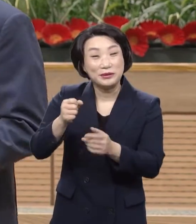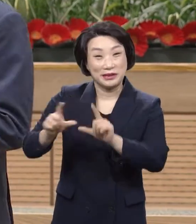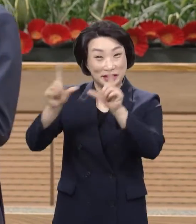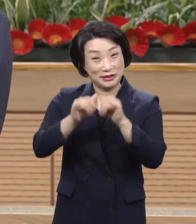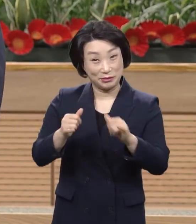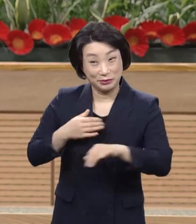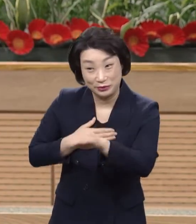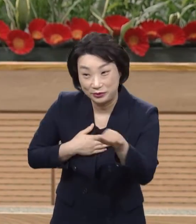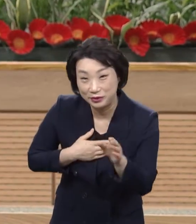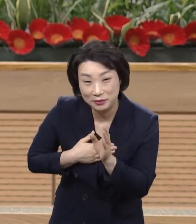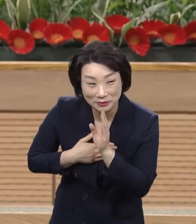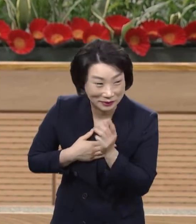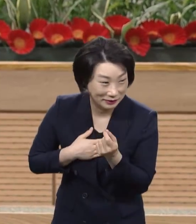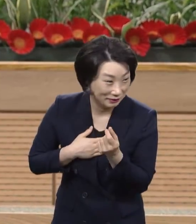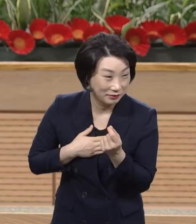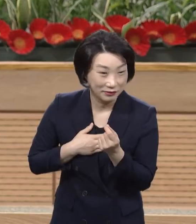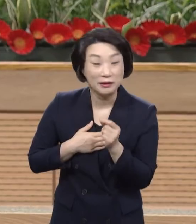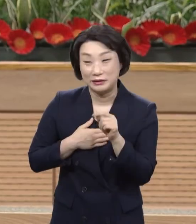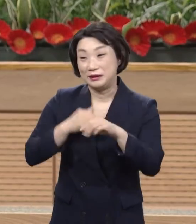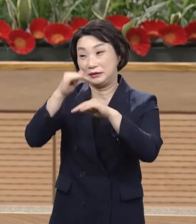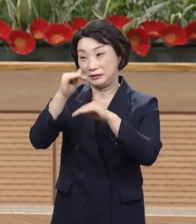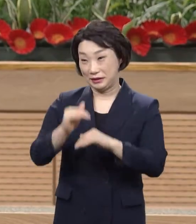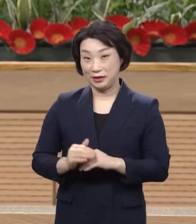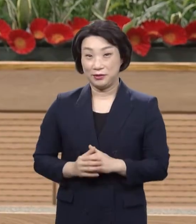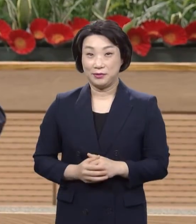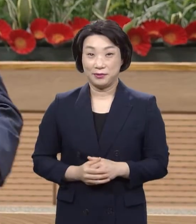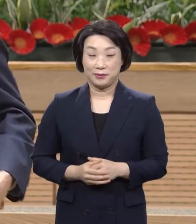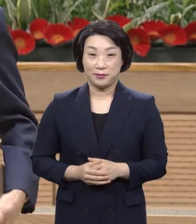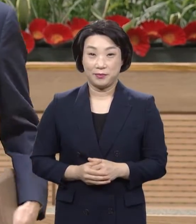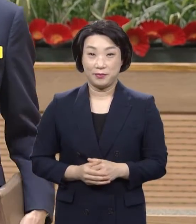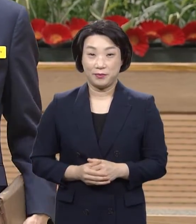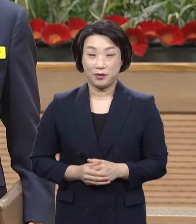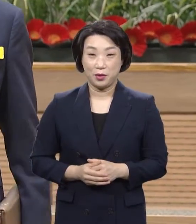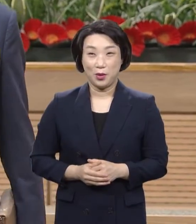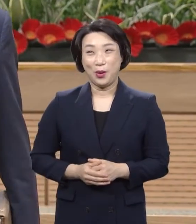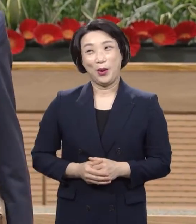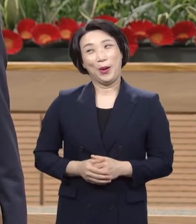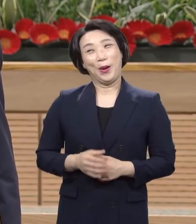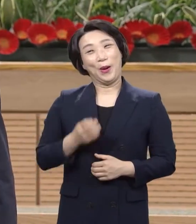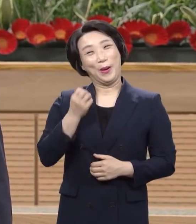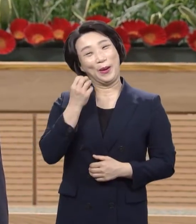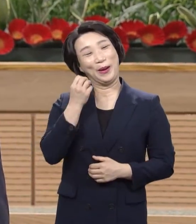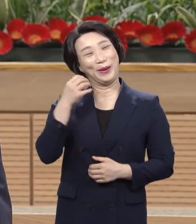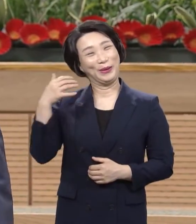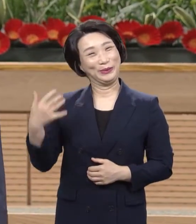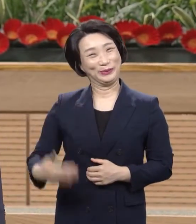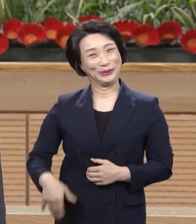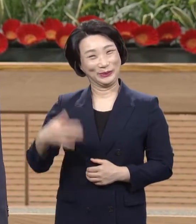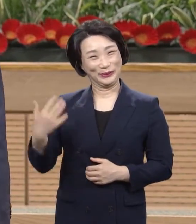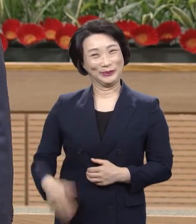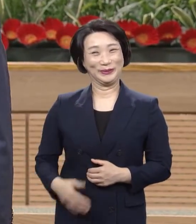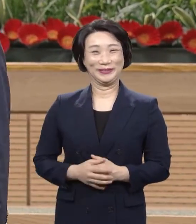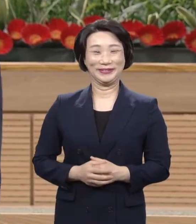사람이다. 이런 내용입니다. 어마어마한 사건이죠.